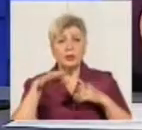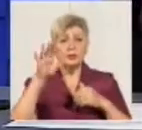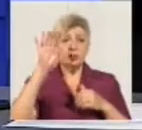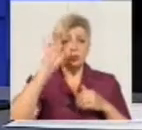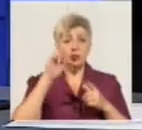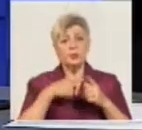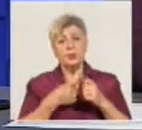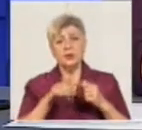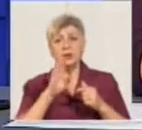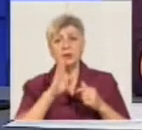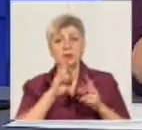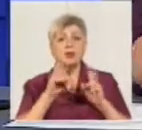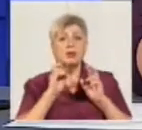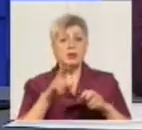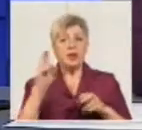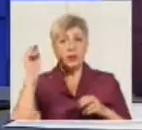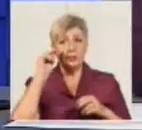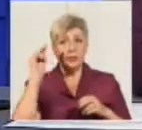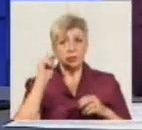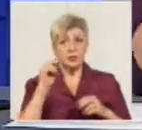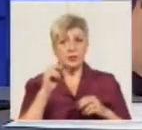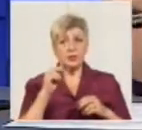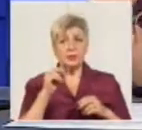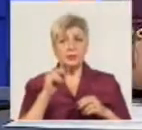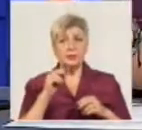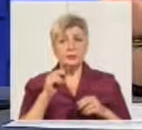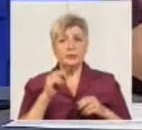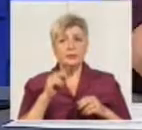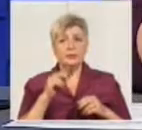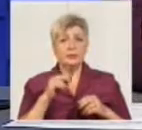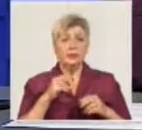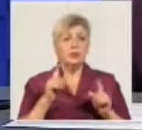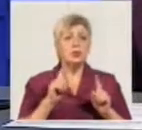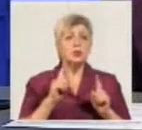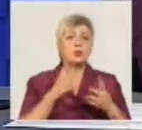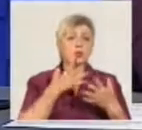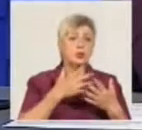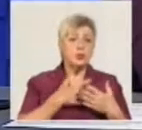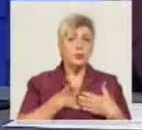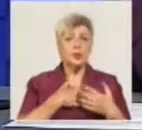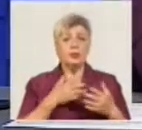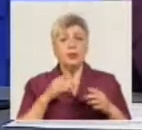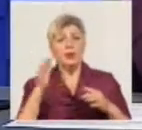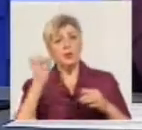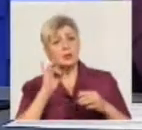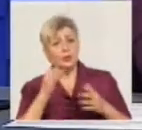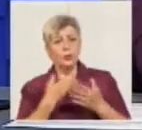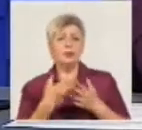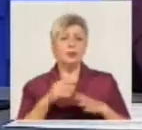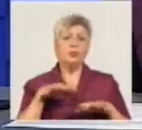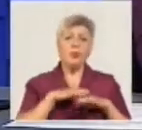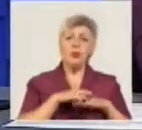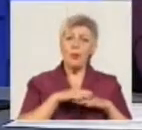дівчина? Як вчився? Не те, що гарно чи погано, там, наприклад, любив історію або любила, або математику.